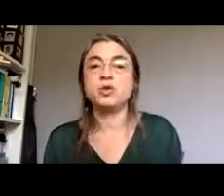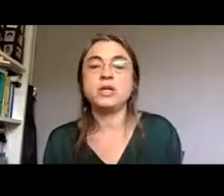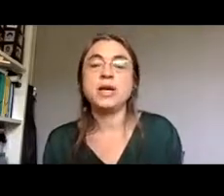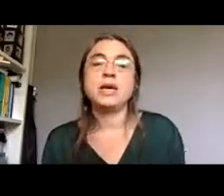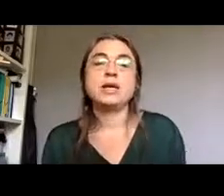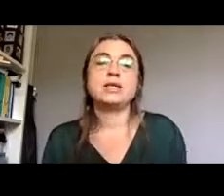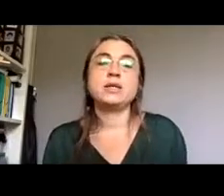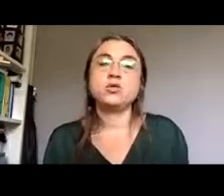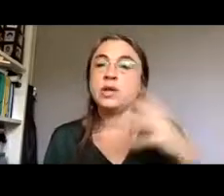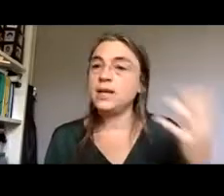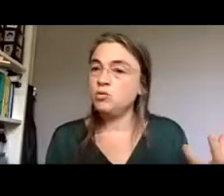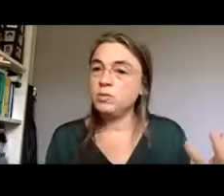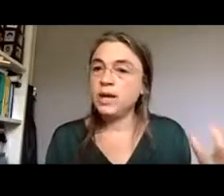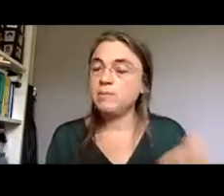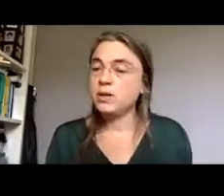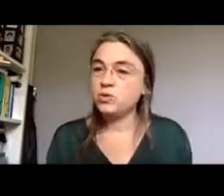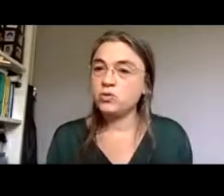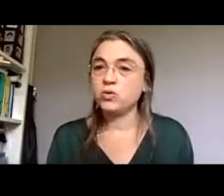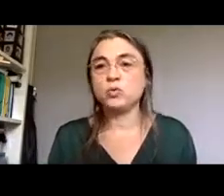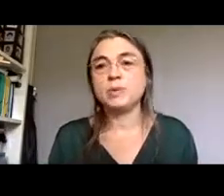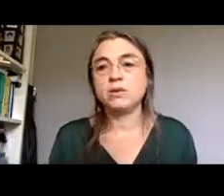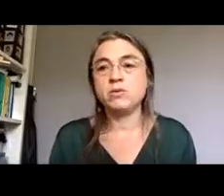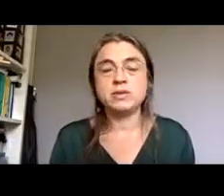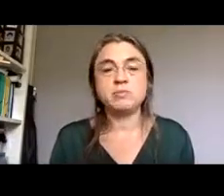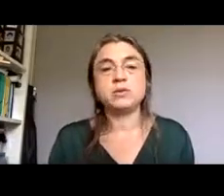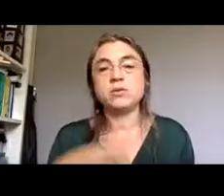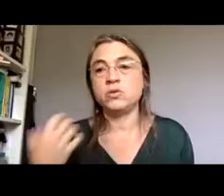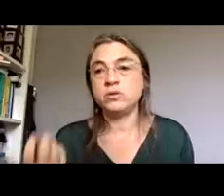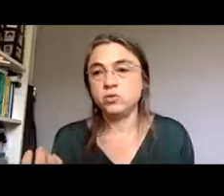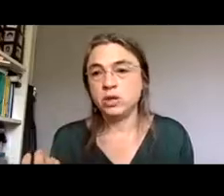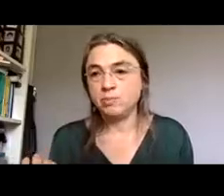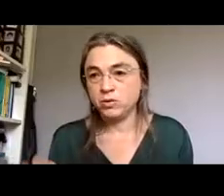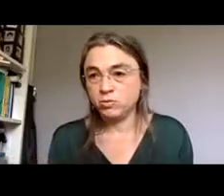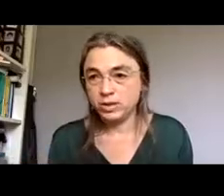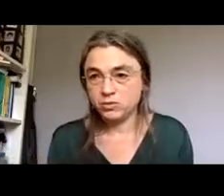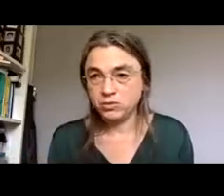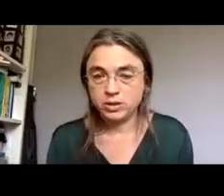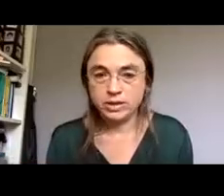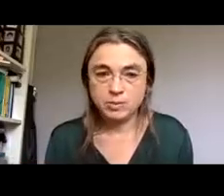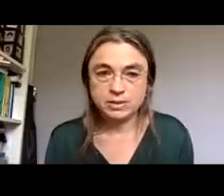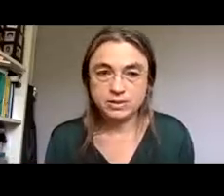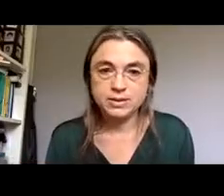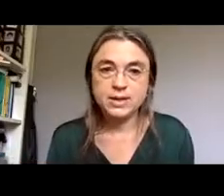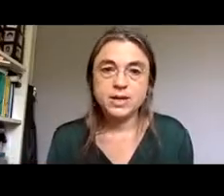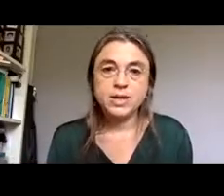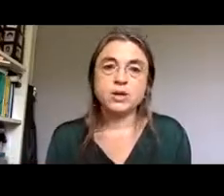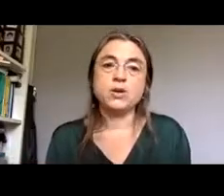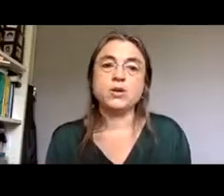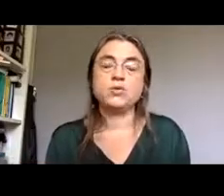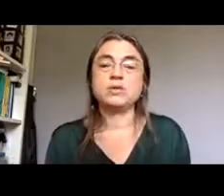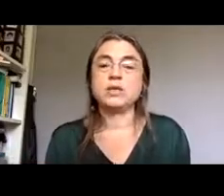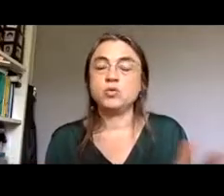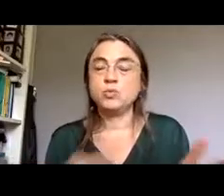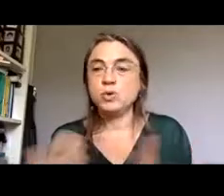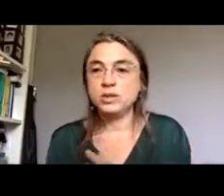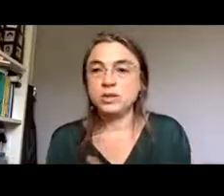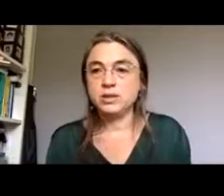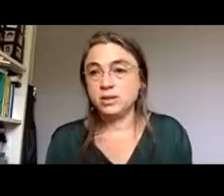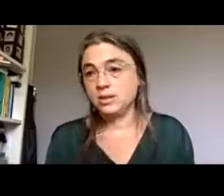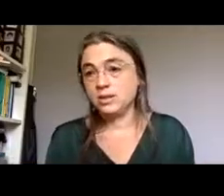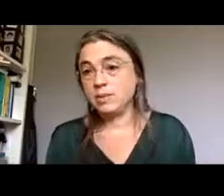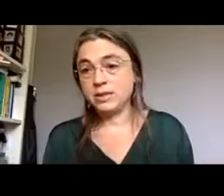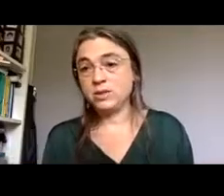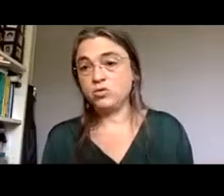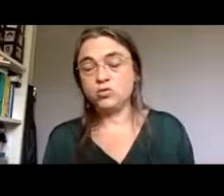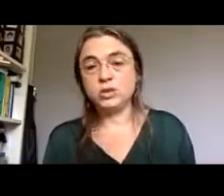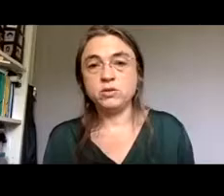même chose. C'est que quand il y a la lumière, les personnes sont en compétence et puis quand ils sont dans la pénombre, ils sont en incapacité. Donc ça suppose